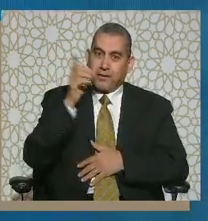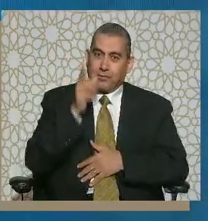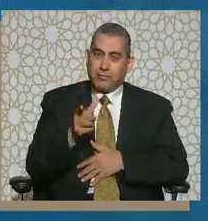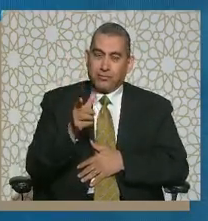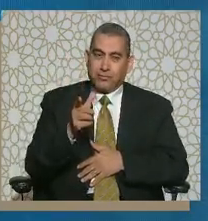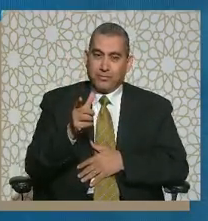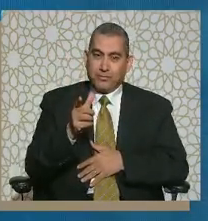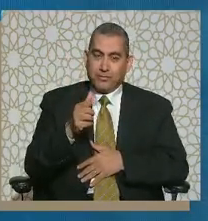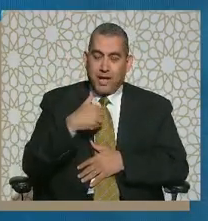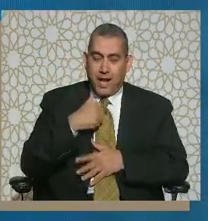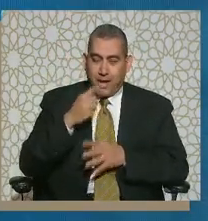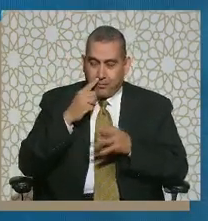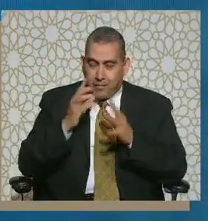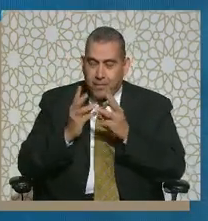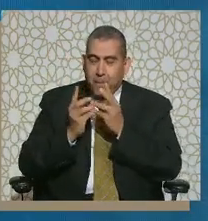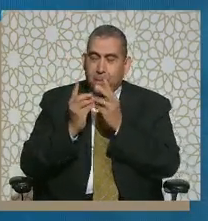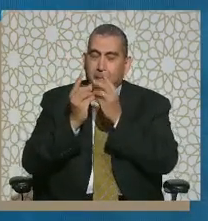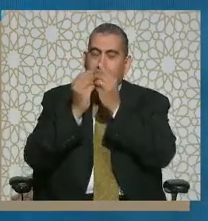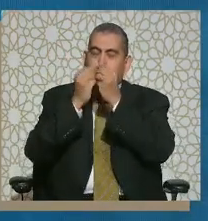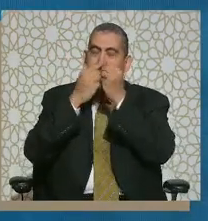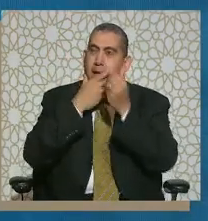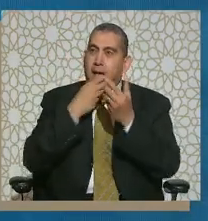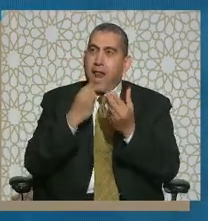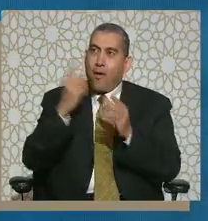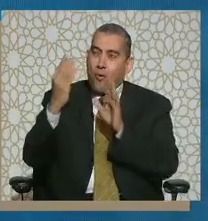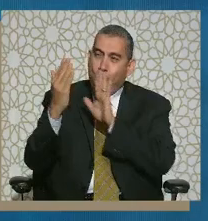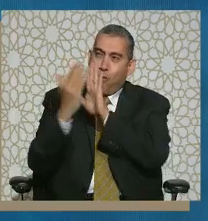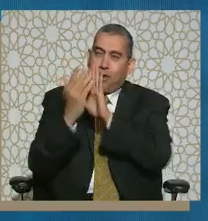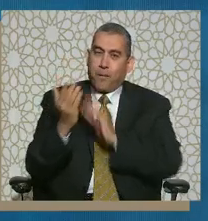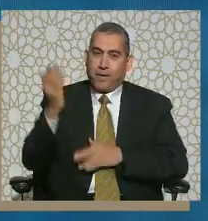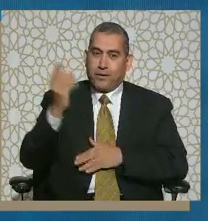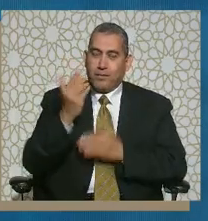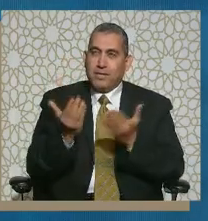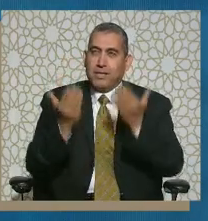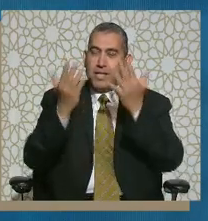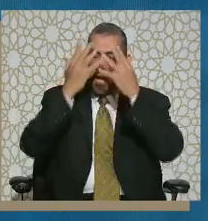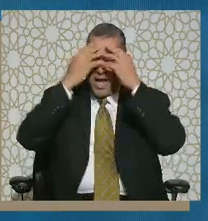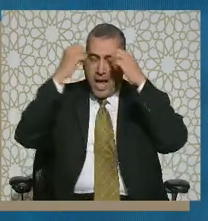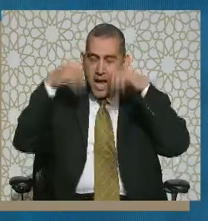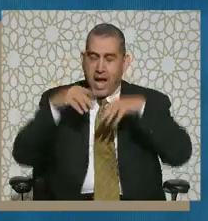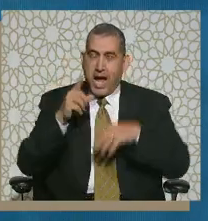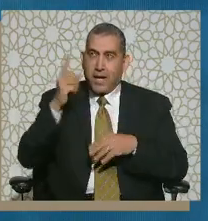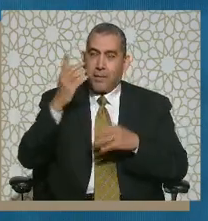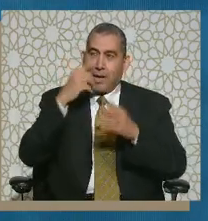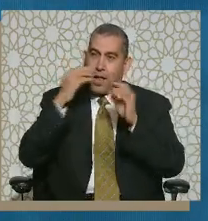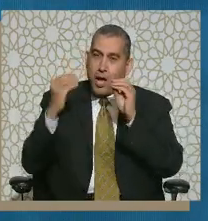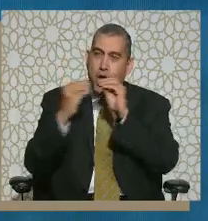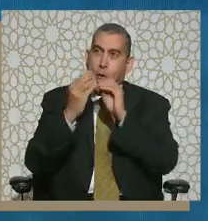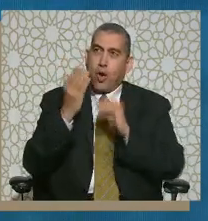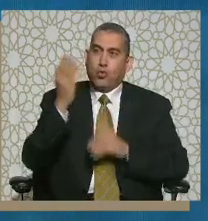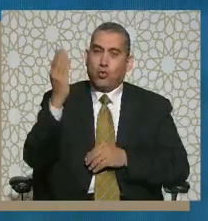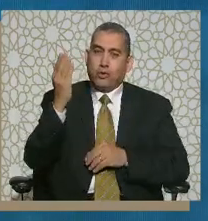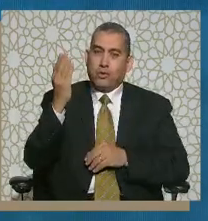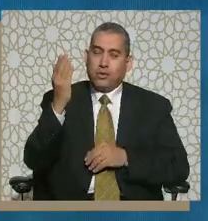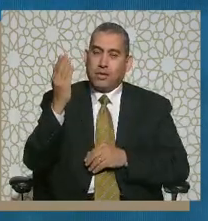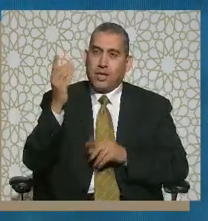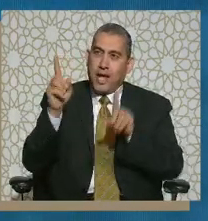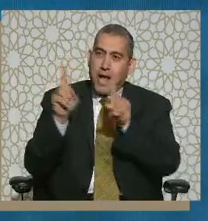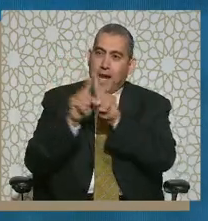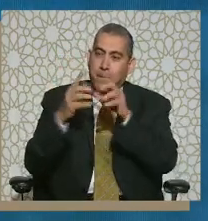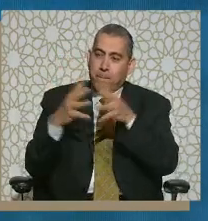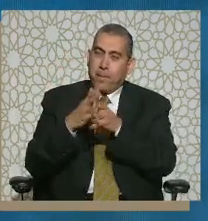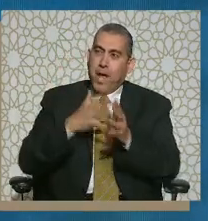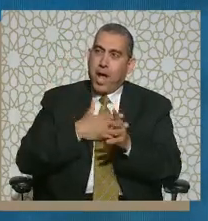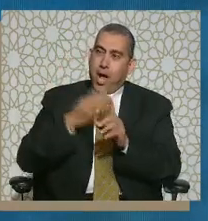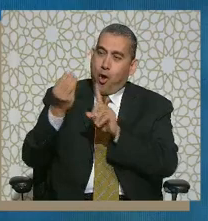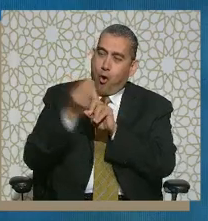ولكي أذوب في حلاوة قربك يا كريم يا ودود آنسني بمحبتك